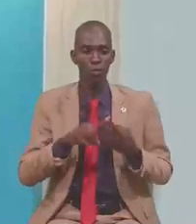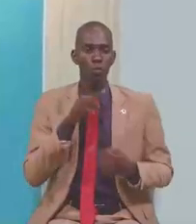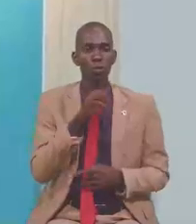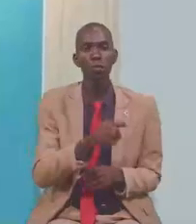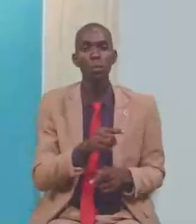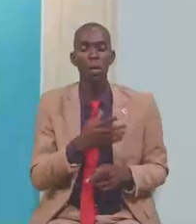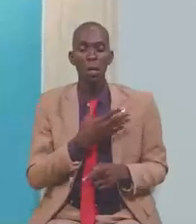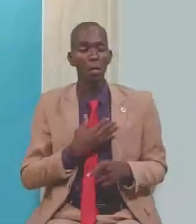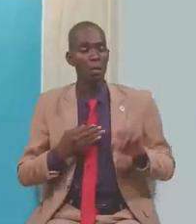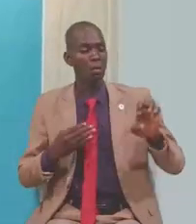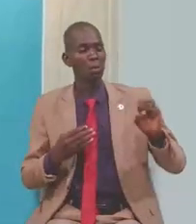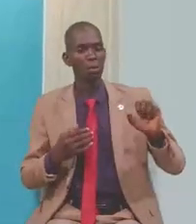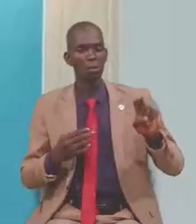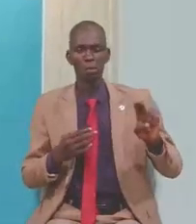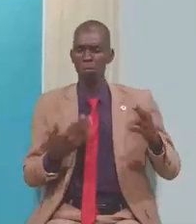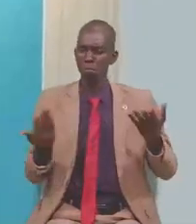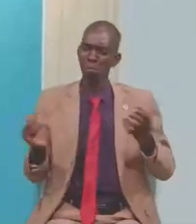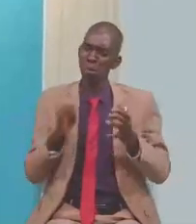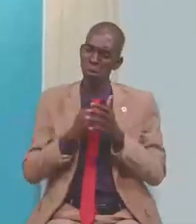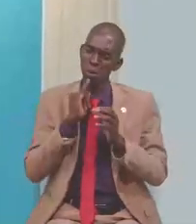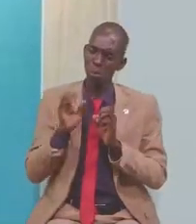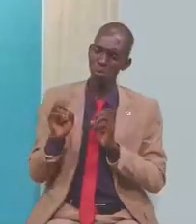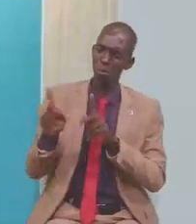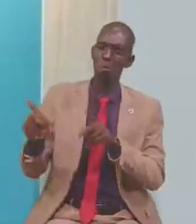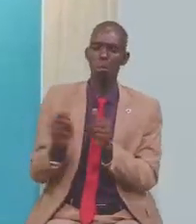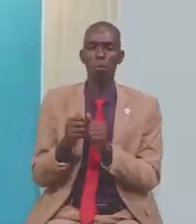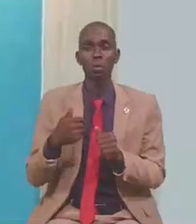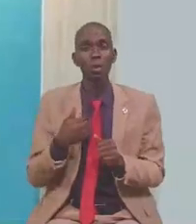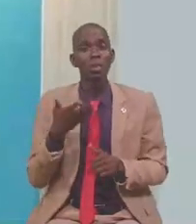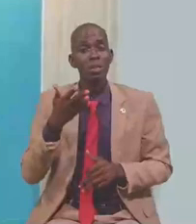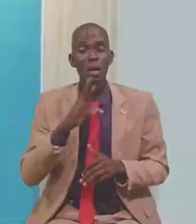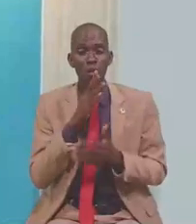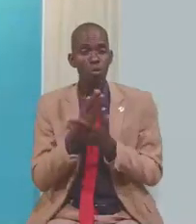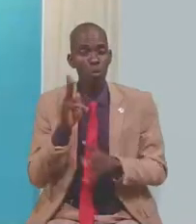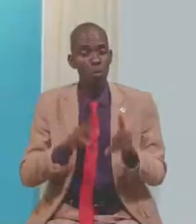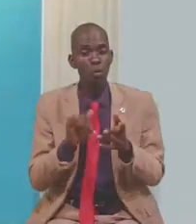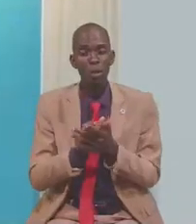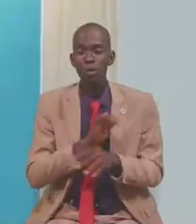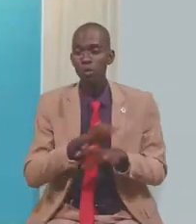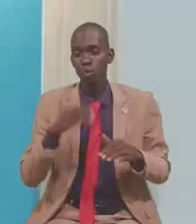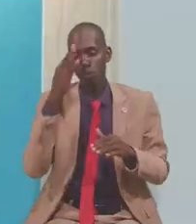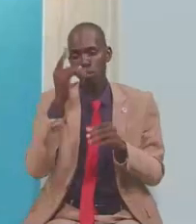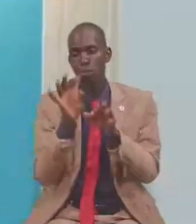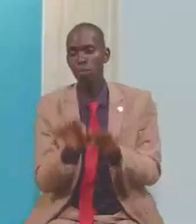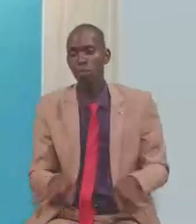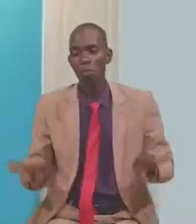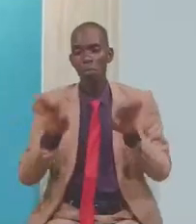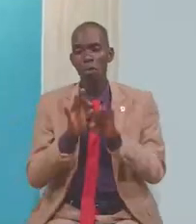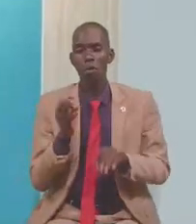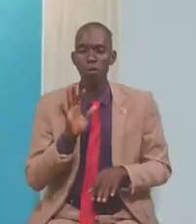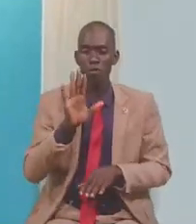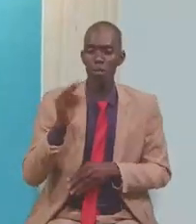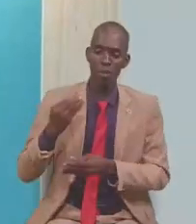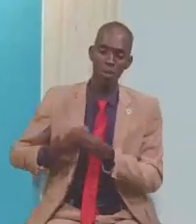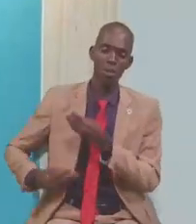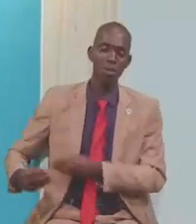ton droit d'aînesse, et que d'accord, ça va mieux pour moi. Il y a des gens qui ne valorisent pas leur droit d'aînesse, le titre pour aller au